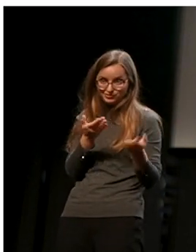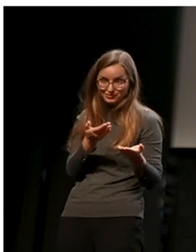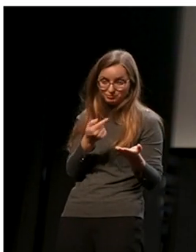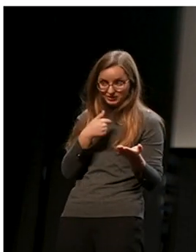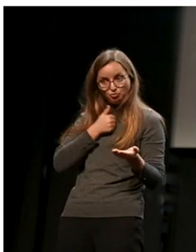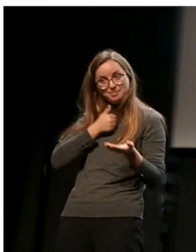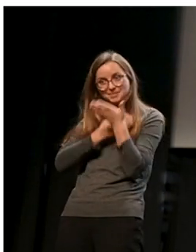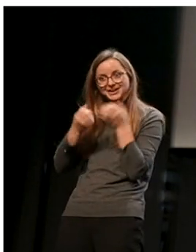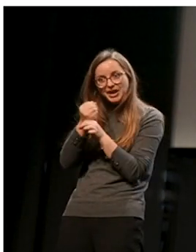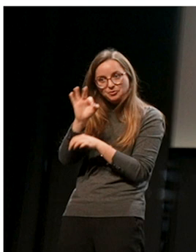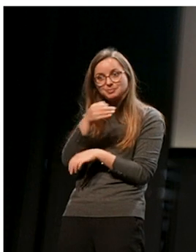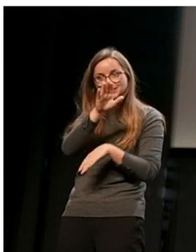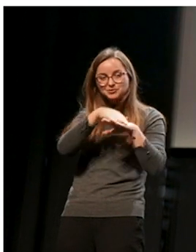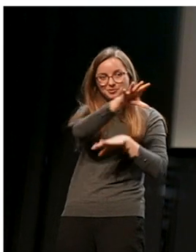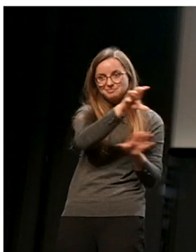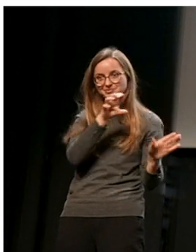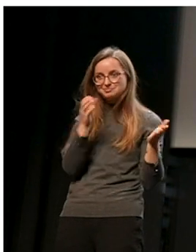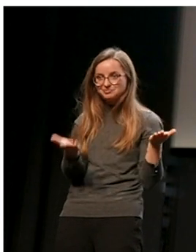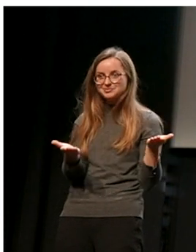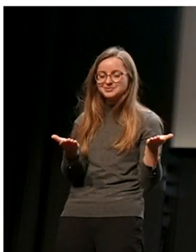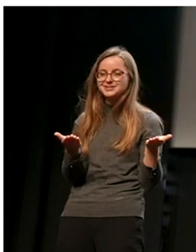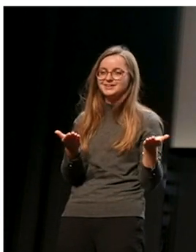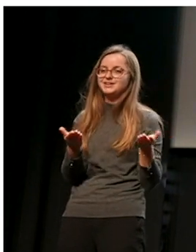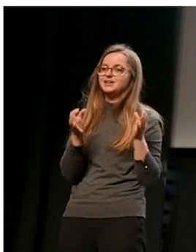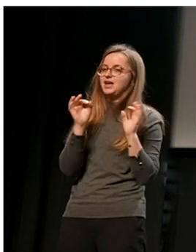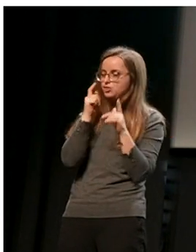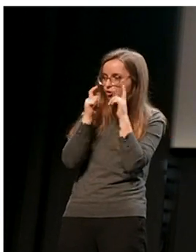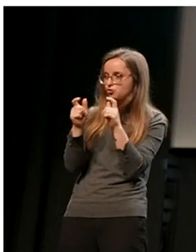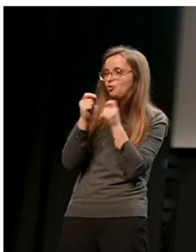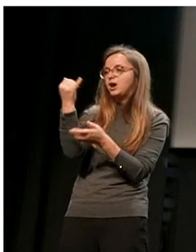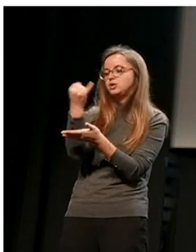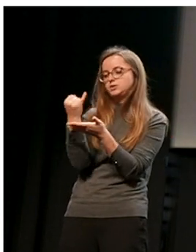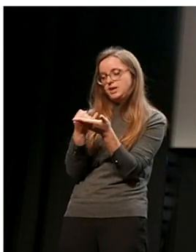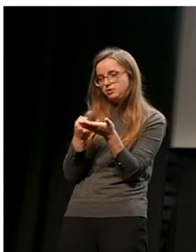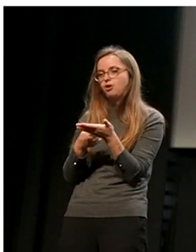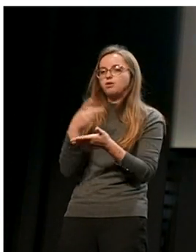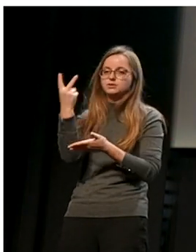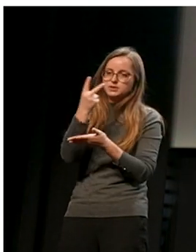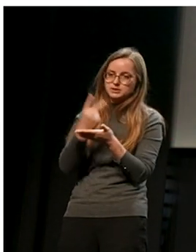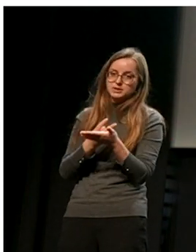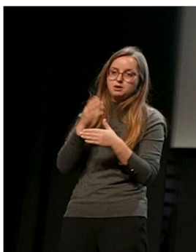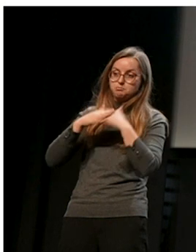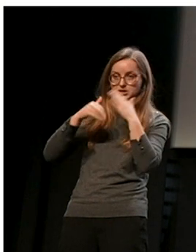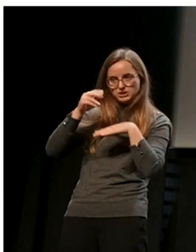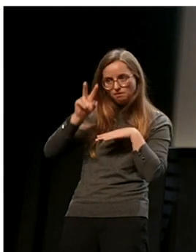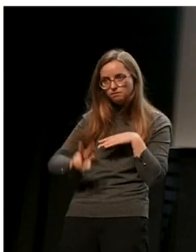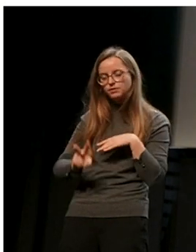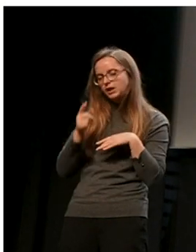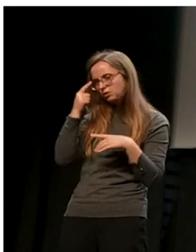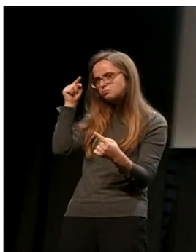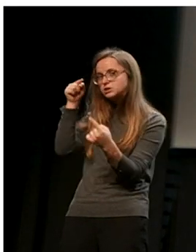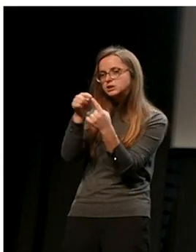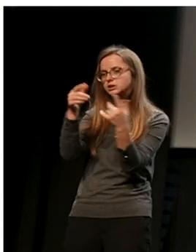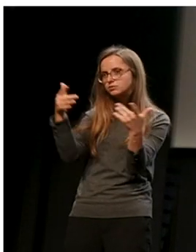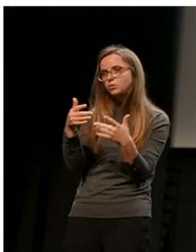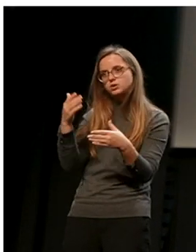l'aurai fait. Attention, la finalité d'un illustrateur, ou d'une illustratrice, évidemment, on va souvent dire c'est la